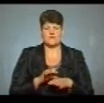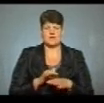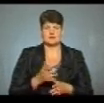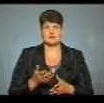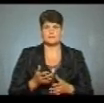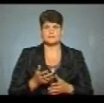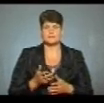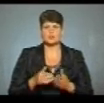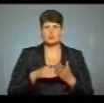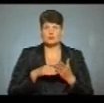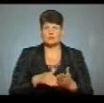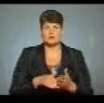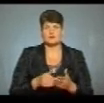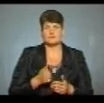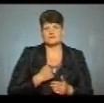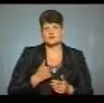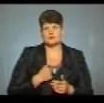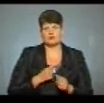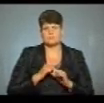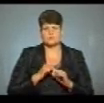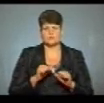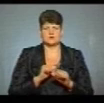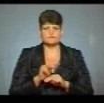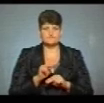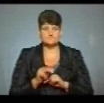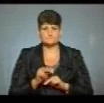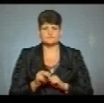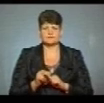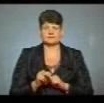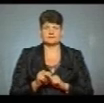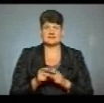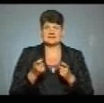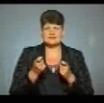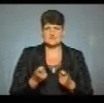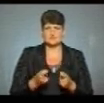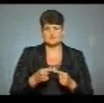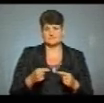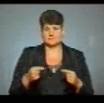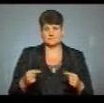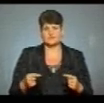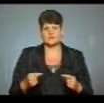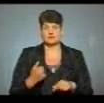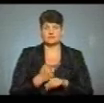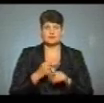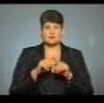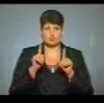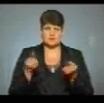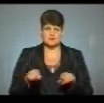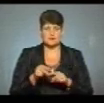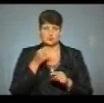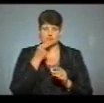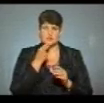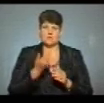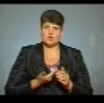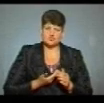майстер-класів, допомагають військово-патріотичним вишколом, знижками на деякі речі. Основні путівки, тобто харчування і проживання,